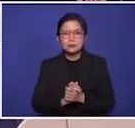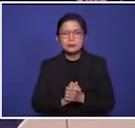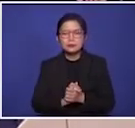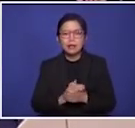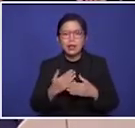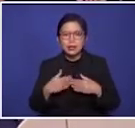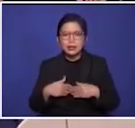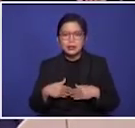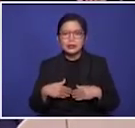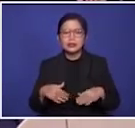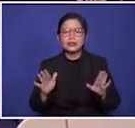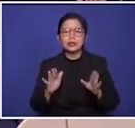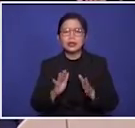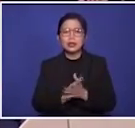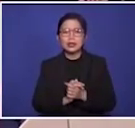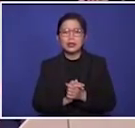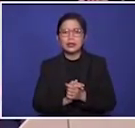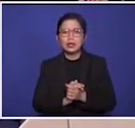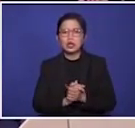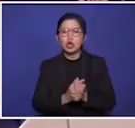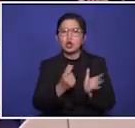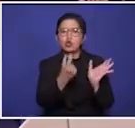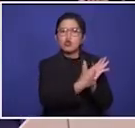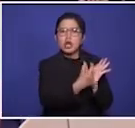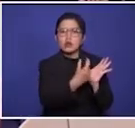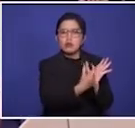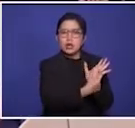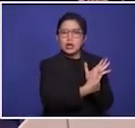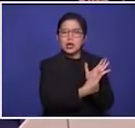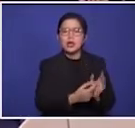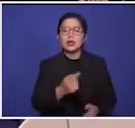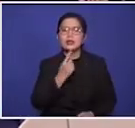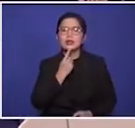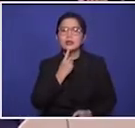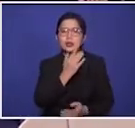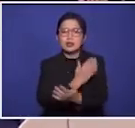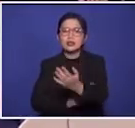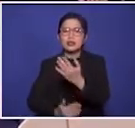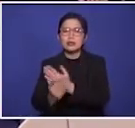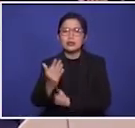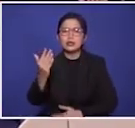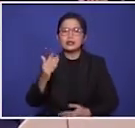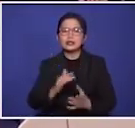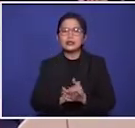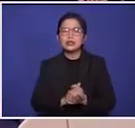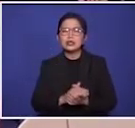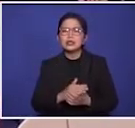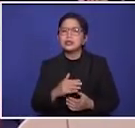setelah keluar undang-undang mengenai penyandang disabilitasi tahun